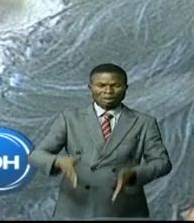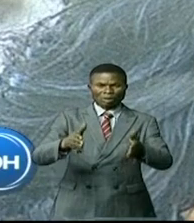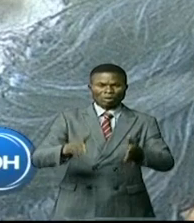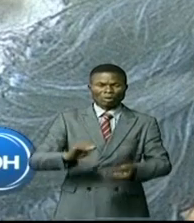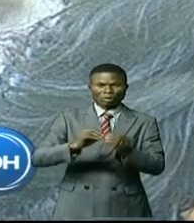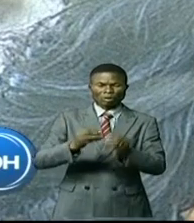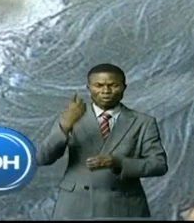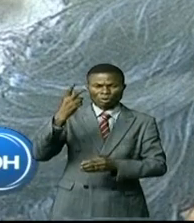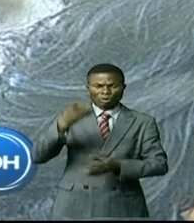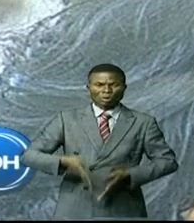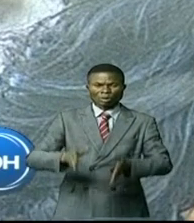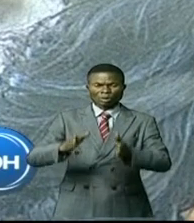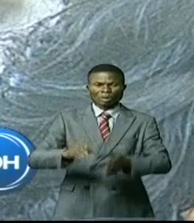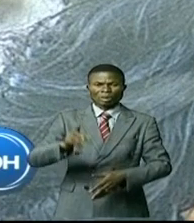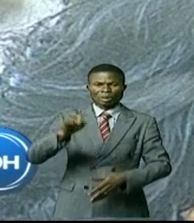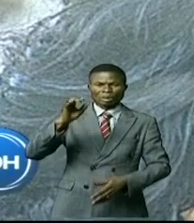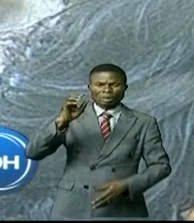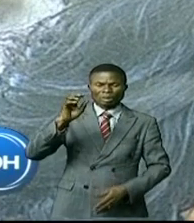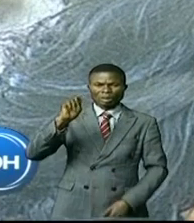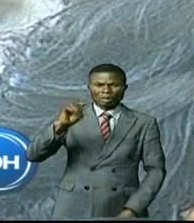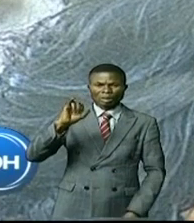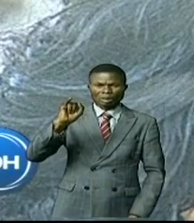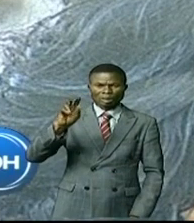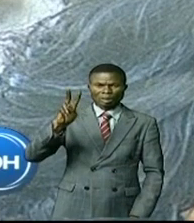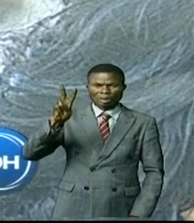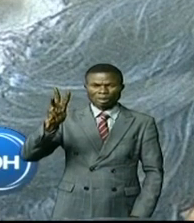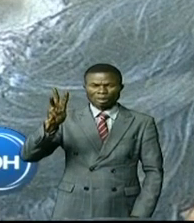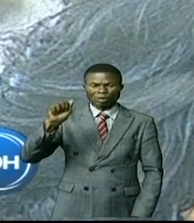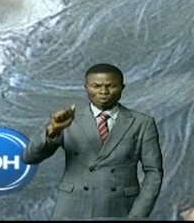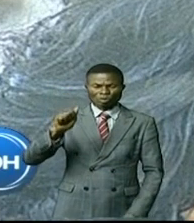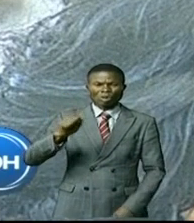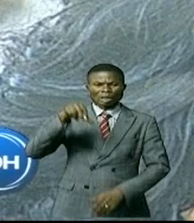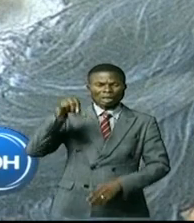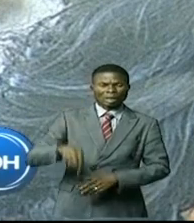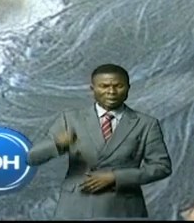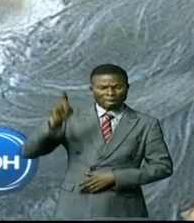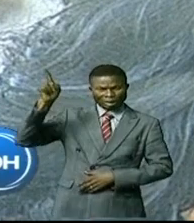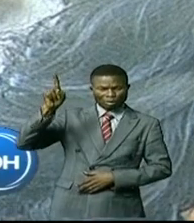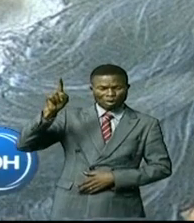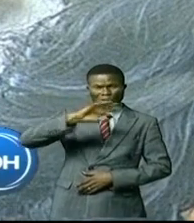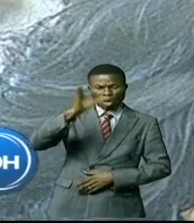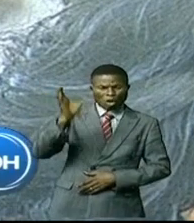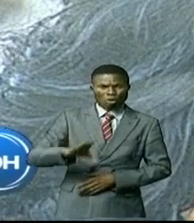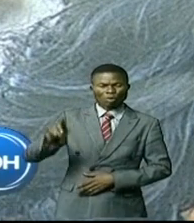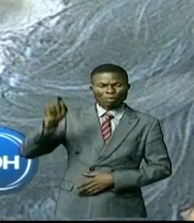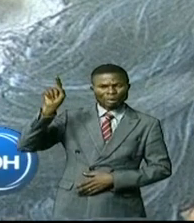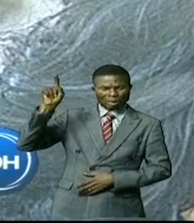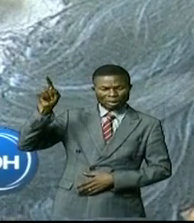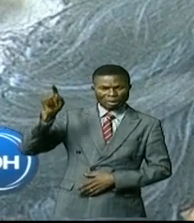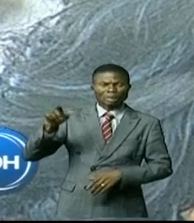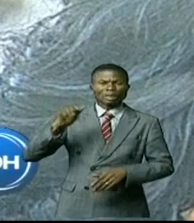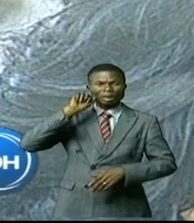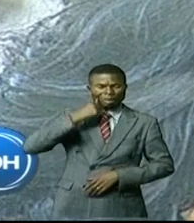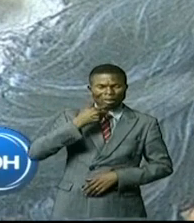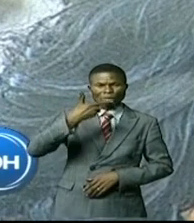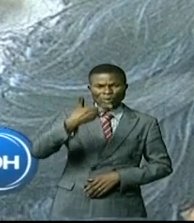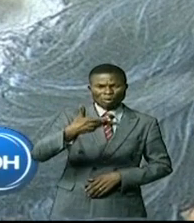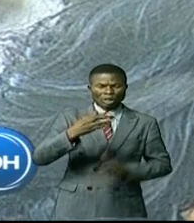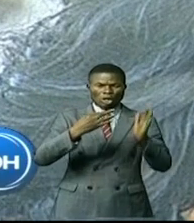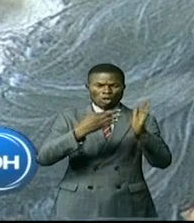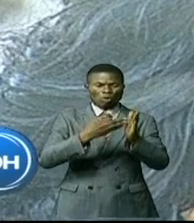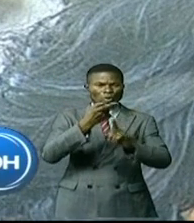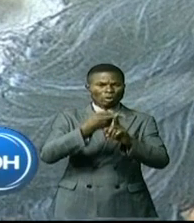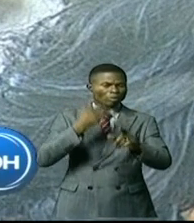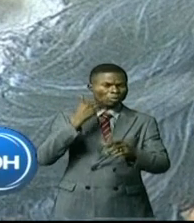numéro 2 de l'avenue Niwa, dans le quartier Binza Pigeon, commune de Ngaliema. Demain mercredi 8 juin